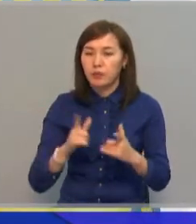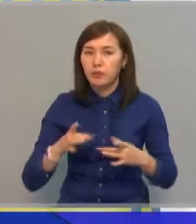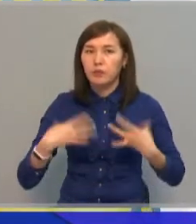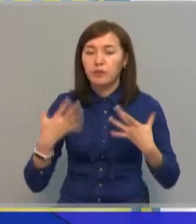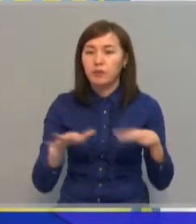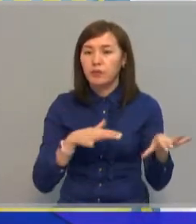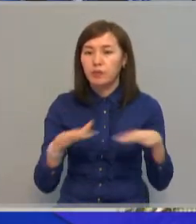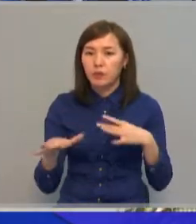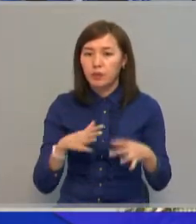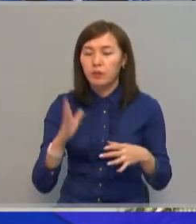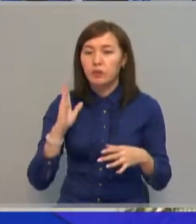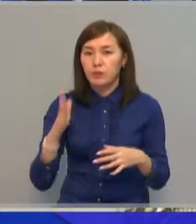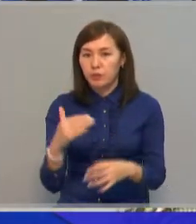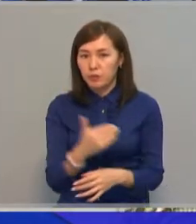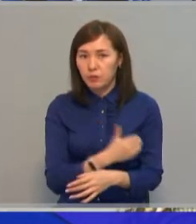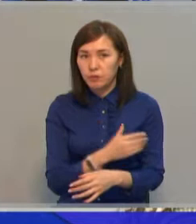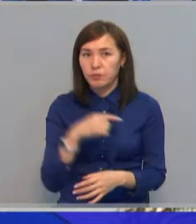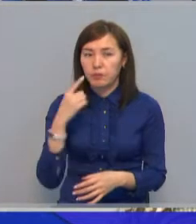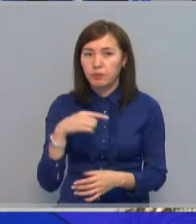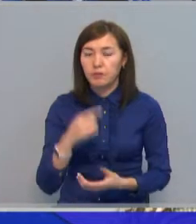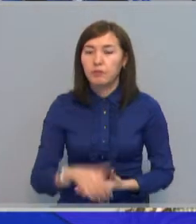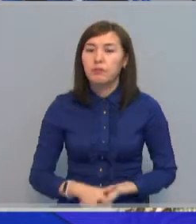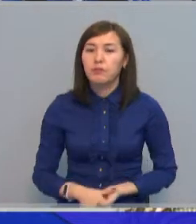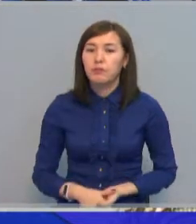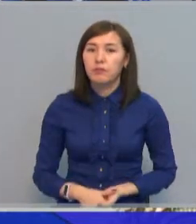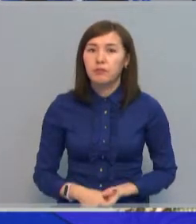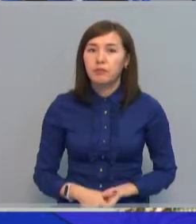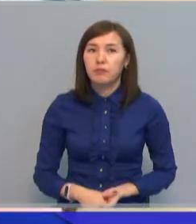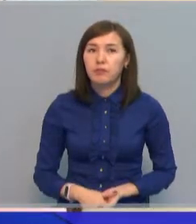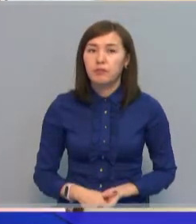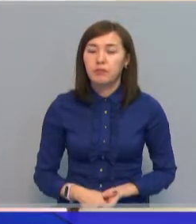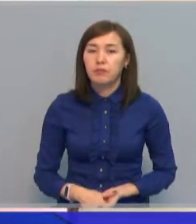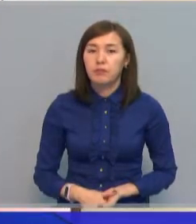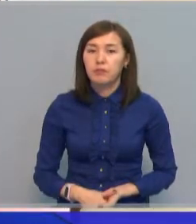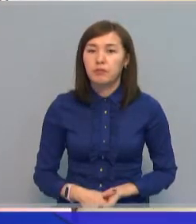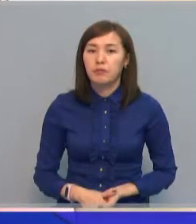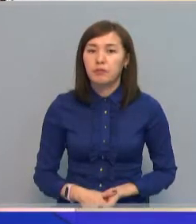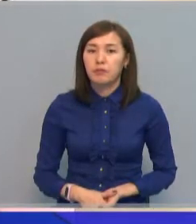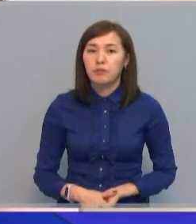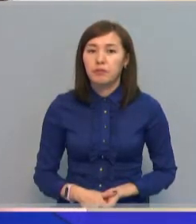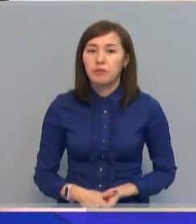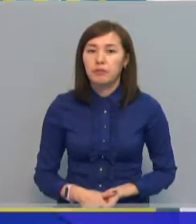мерекелік іс-шарасын өткізбек ниетте екендігін де мекеме басшысы айтып өтті.